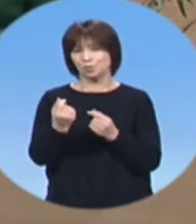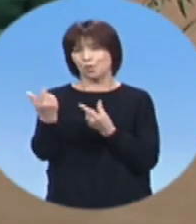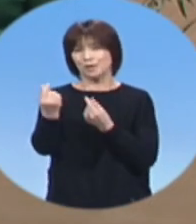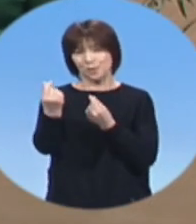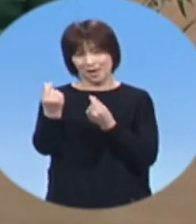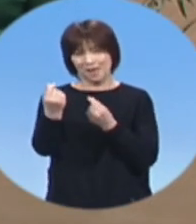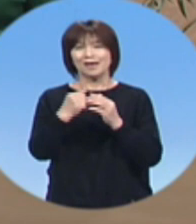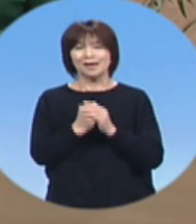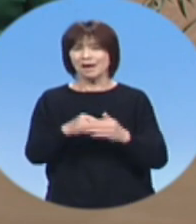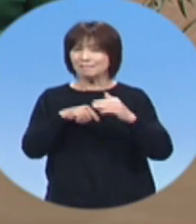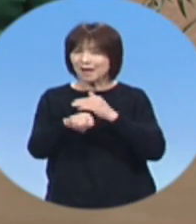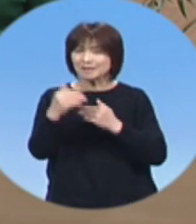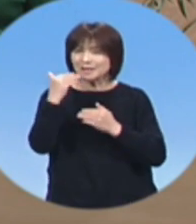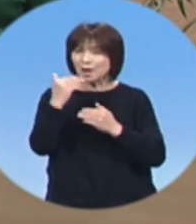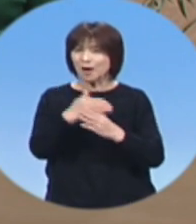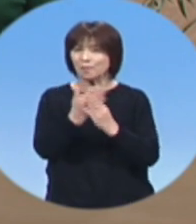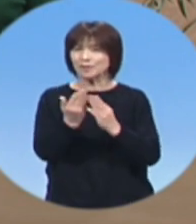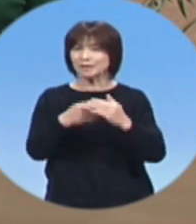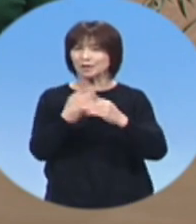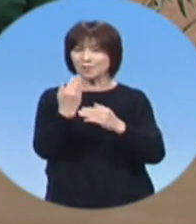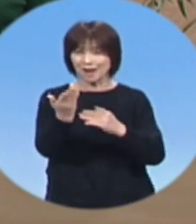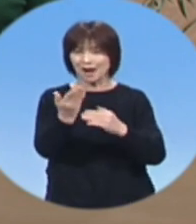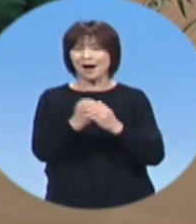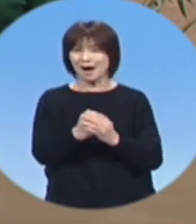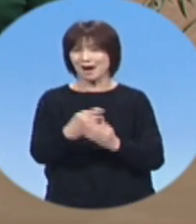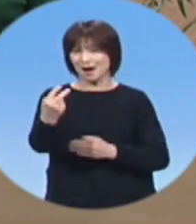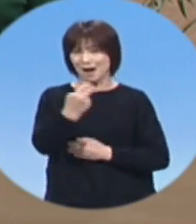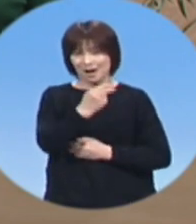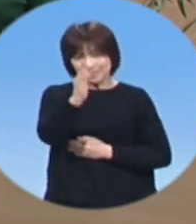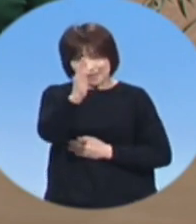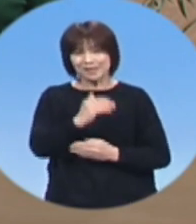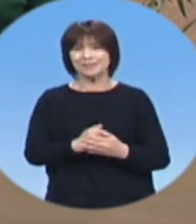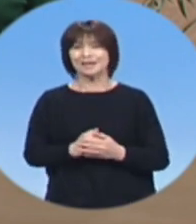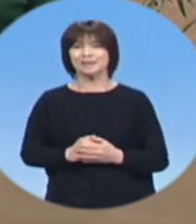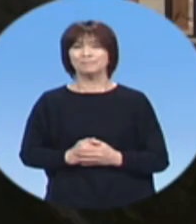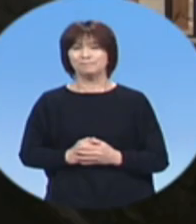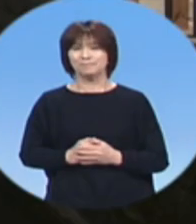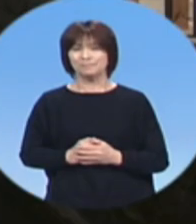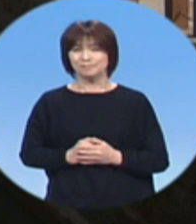ますよね。なぜさわらでおひなさまなのか、 VTR をご覧ください。